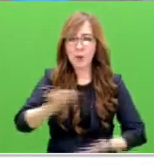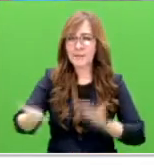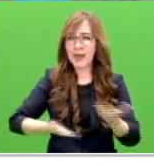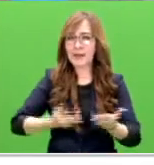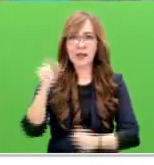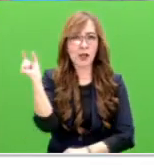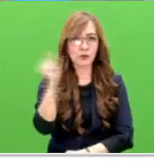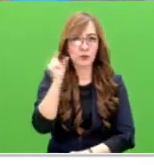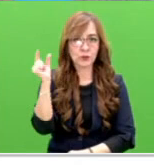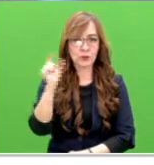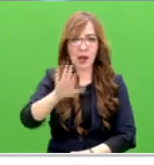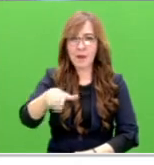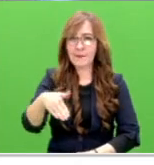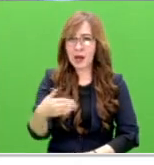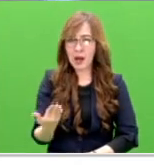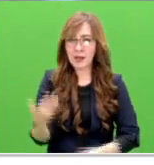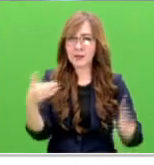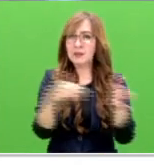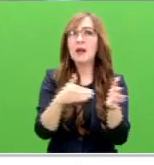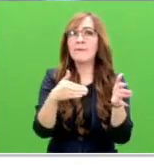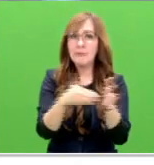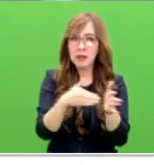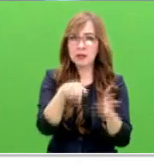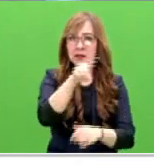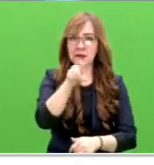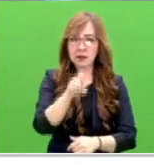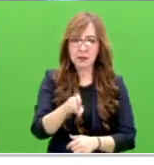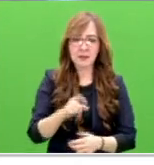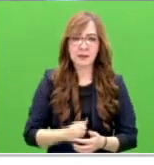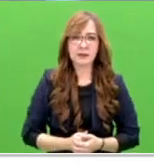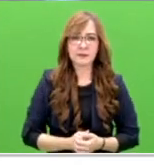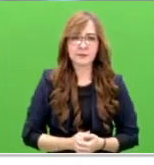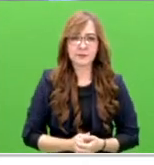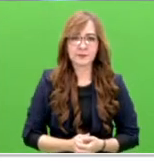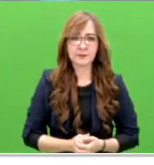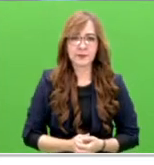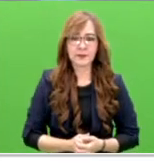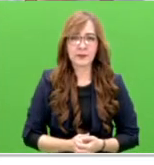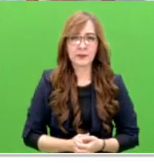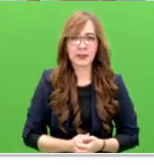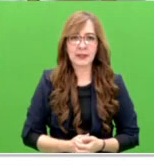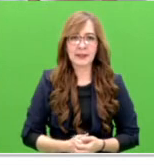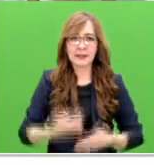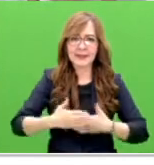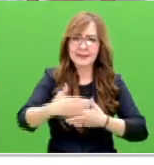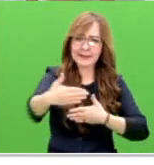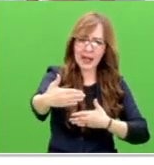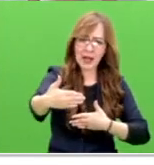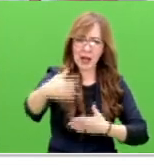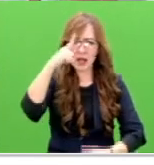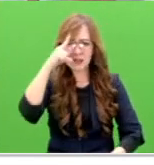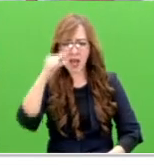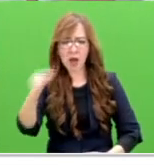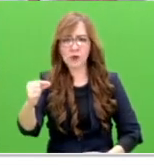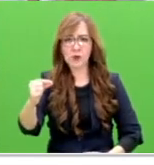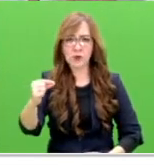atau sekolah? Apakah terganggu dengan kebakaran di TPA Sarimukti ini, Endra? Mengingat ini jaraknya memang cukup jauh ya, sekitar